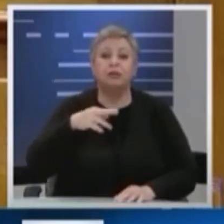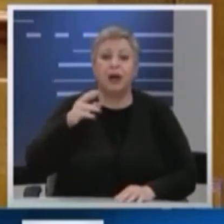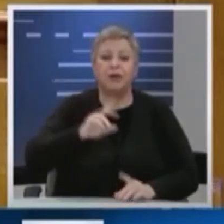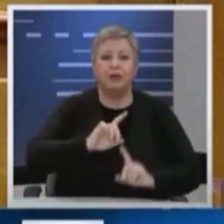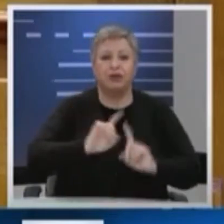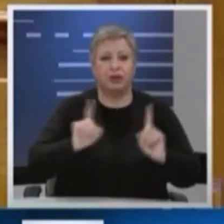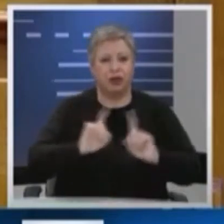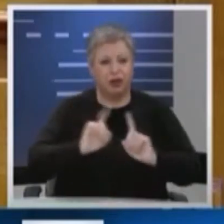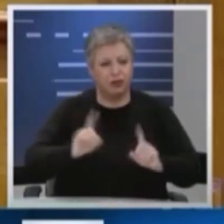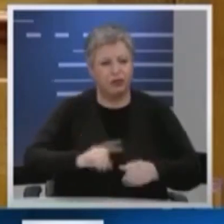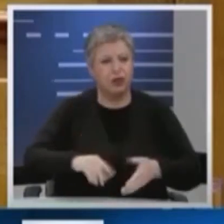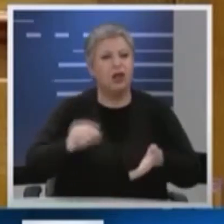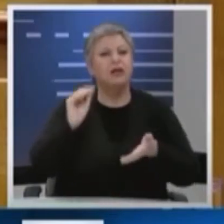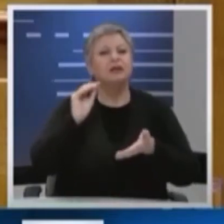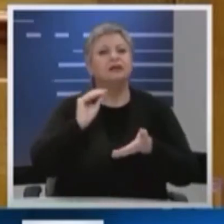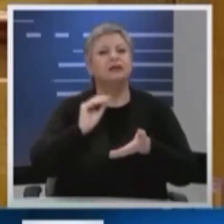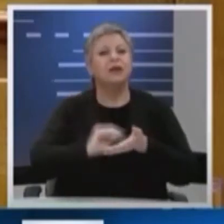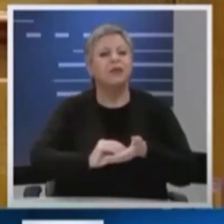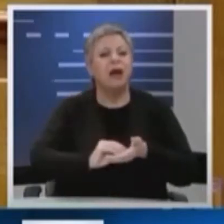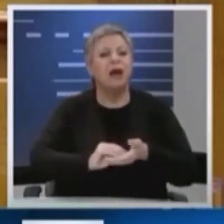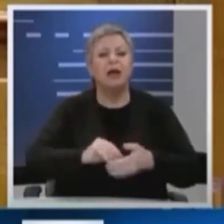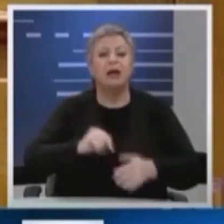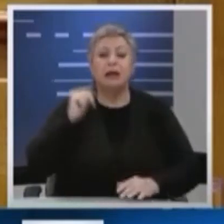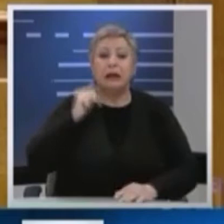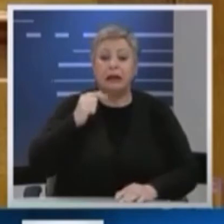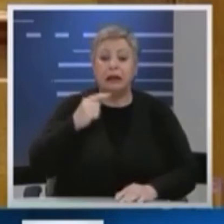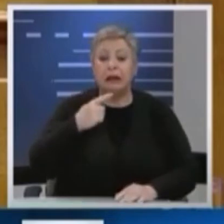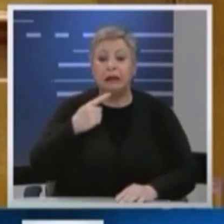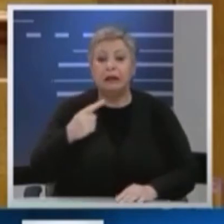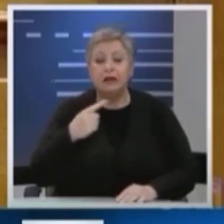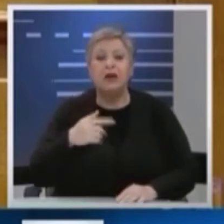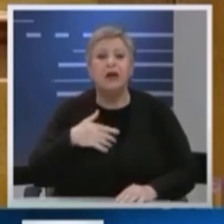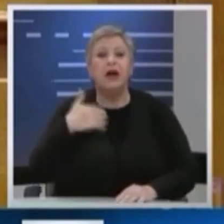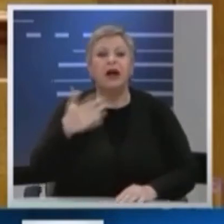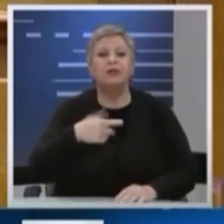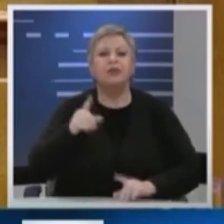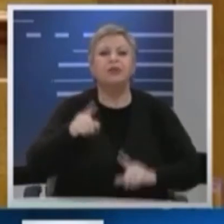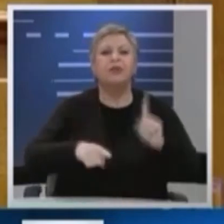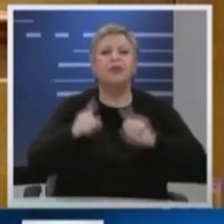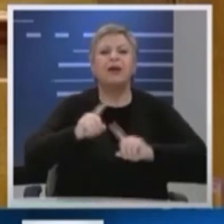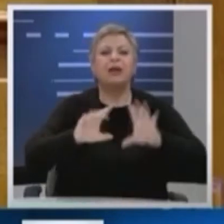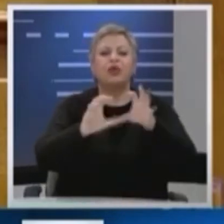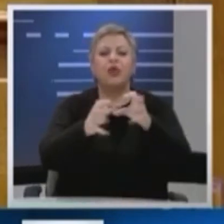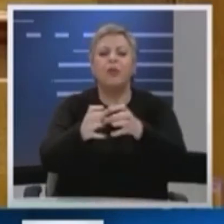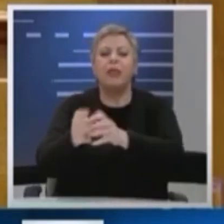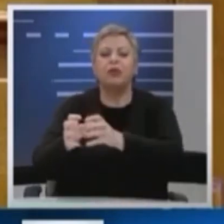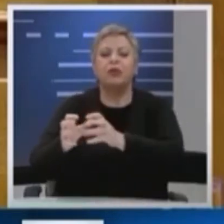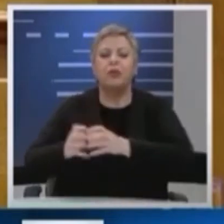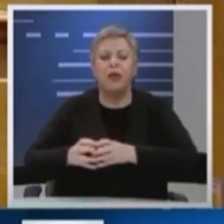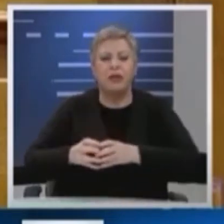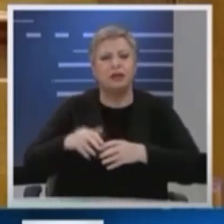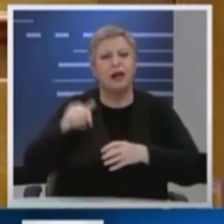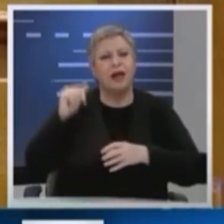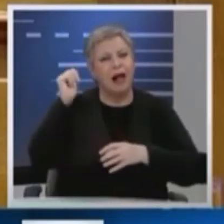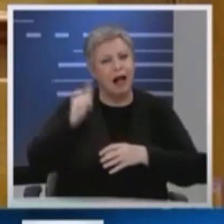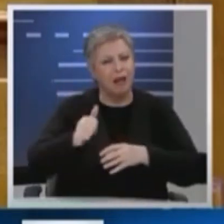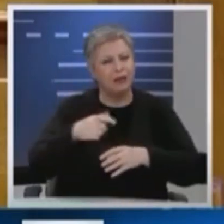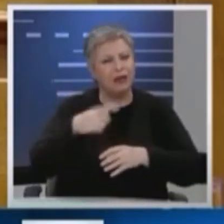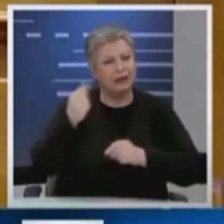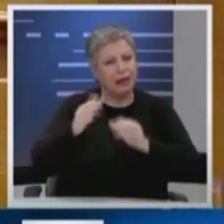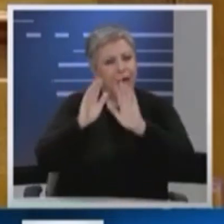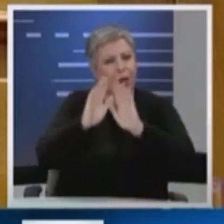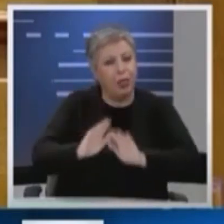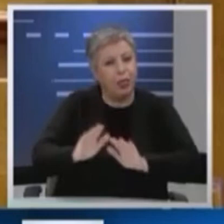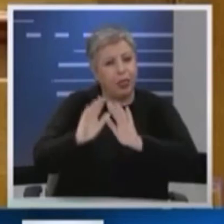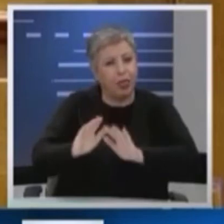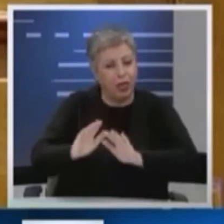διάθεση σε κρίσιμες εκλογικά για το ΣΥΡΙΖΑ ομάδες του πληθυσμού. Ο στόχος του ήταν προφανής. Αφού η